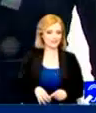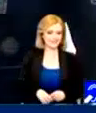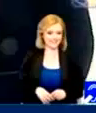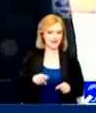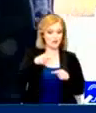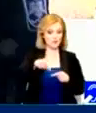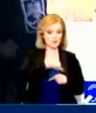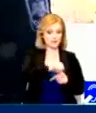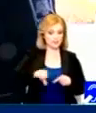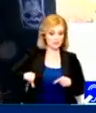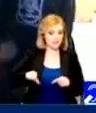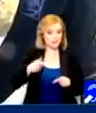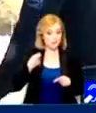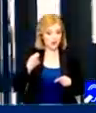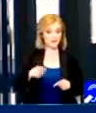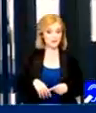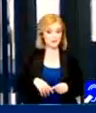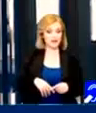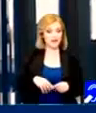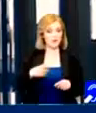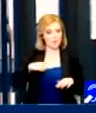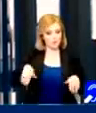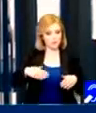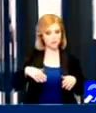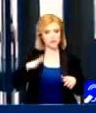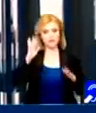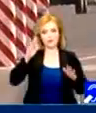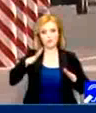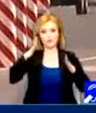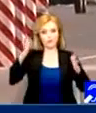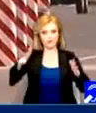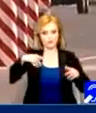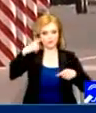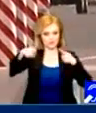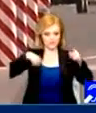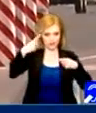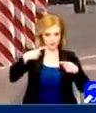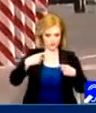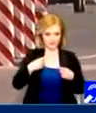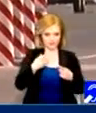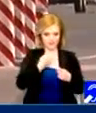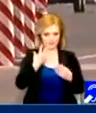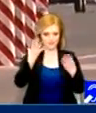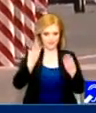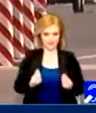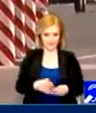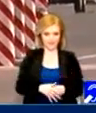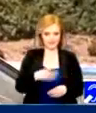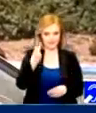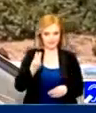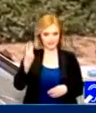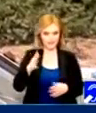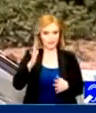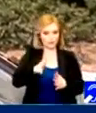de trecere a frontierei sunt mai goale, nebunia va începe în următoarele zile. Din experiența anilor trecuți, peste 200.000 de oameni traversează în